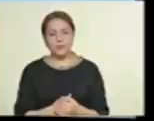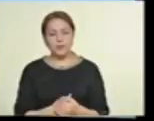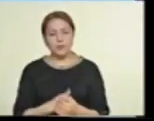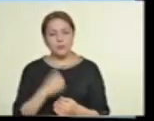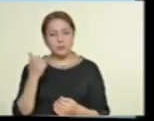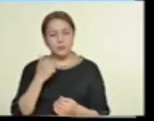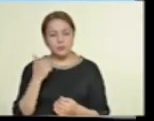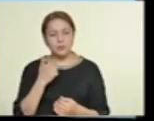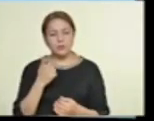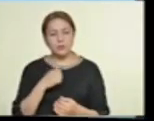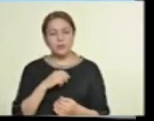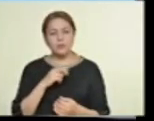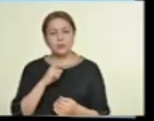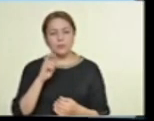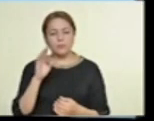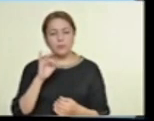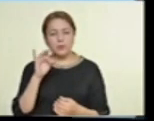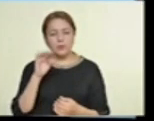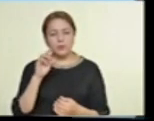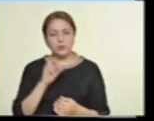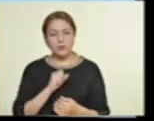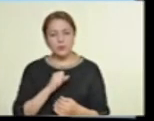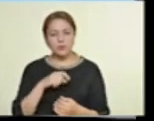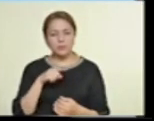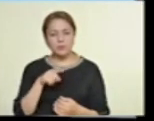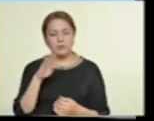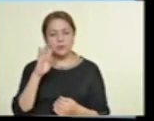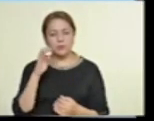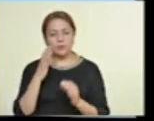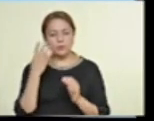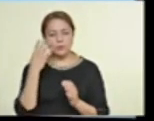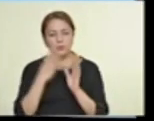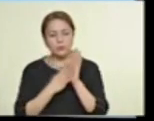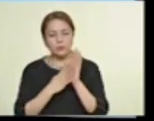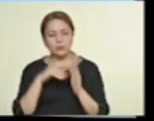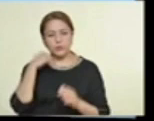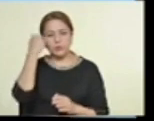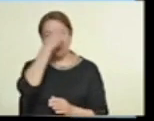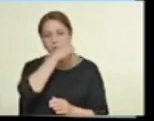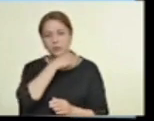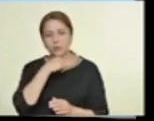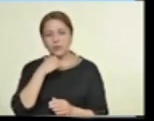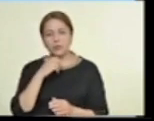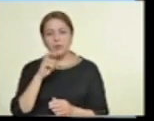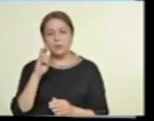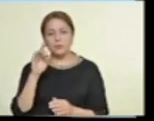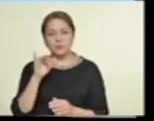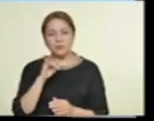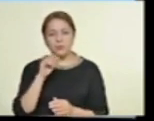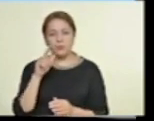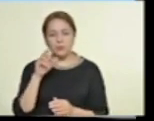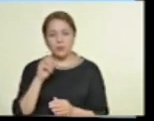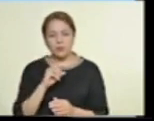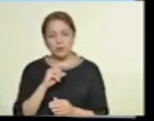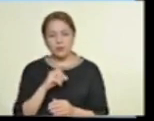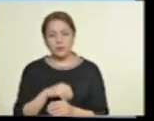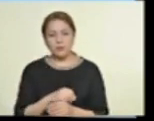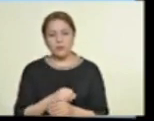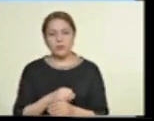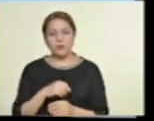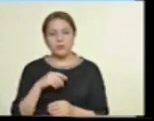Dastlab birinchi birja 1409 yilda Bryuggeda Antwerpen'de